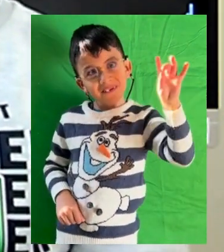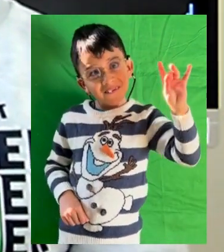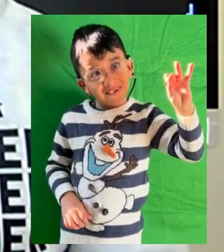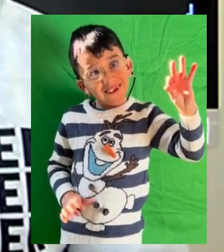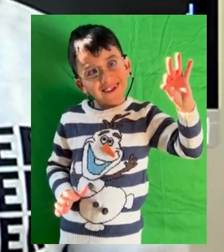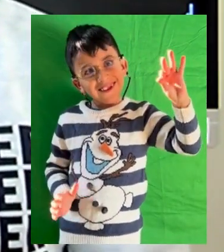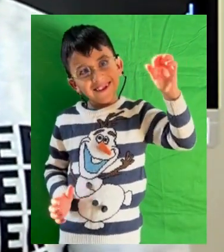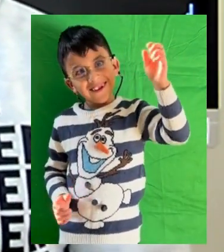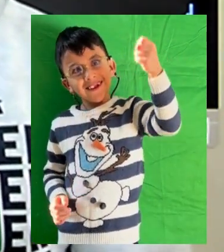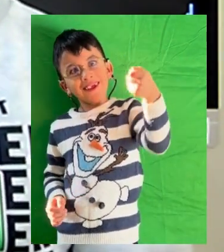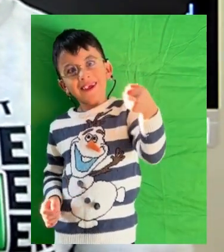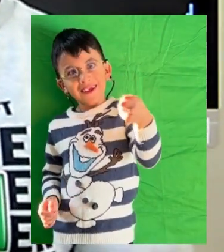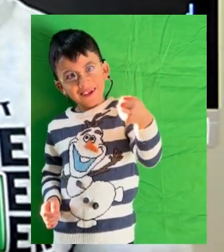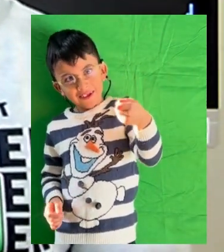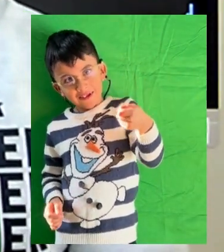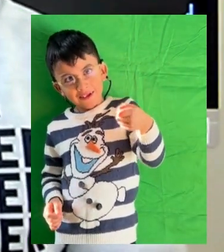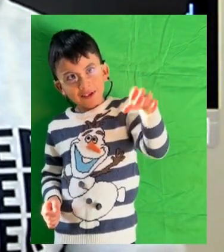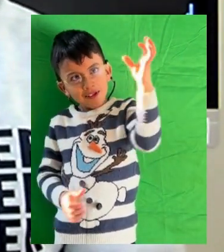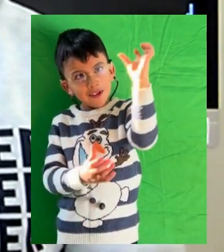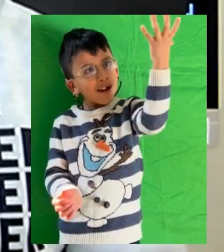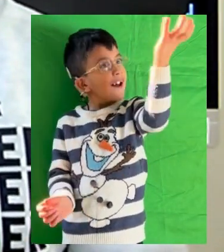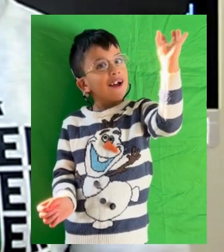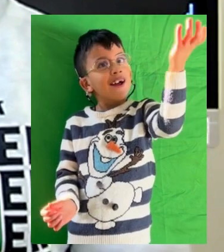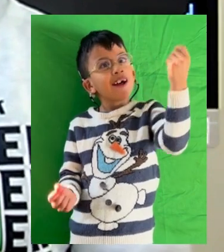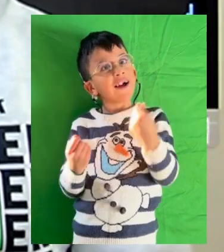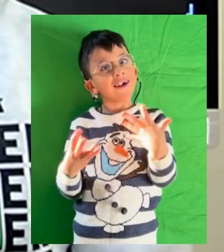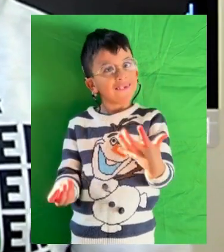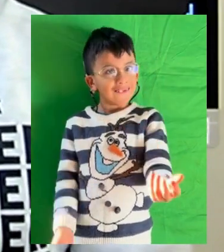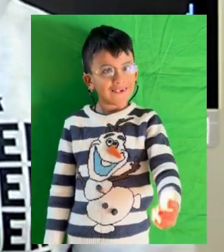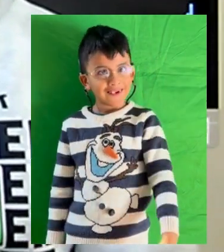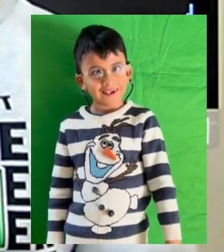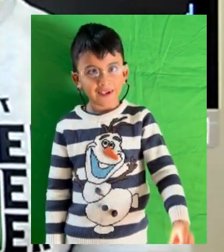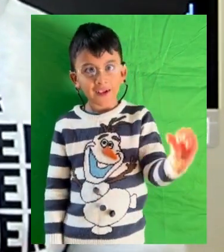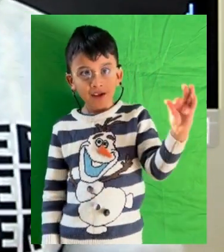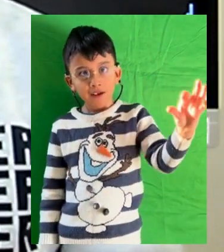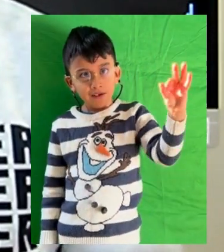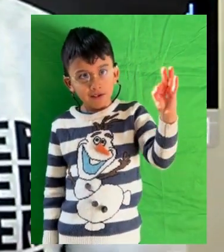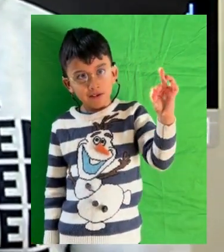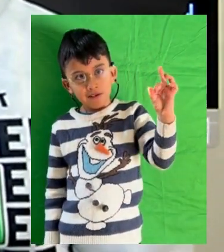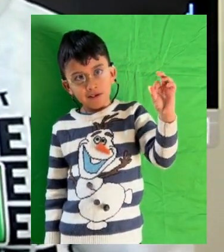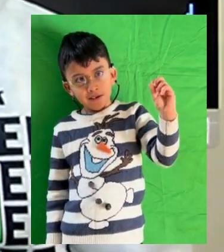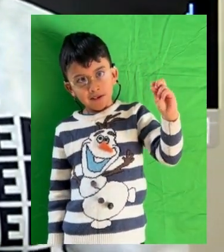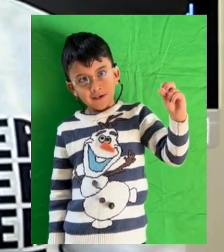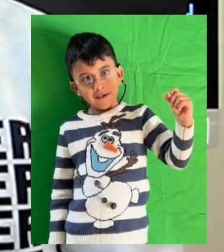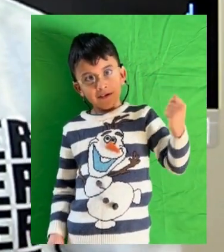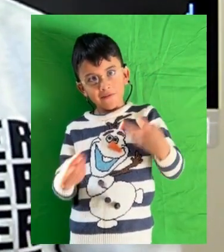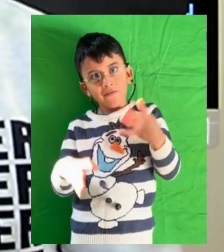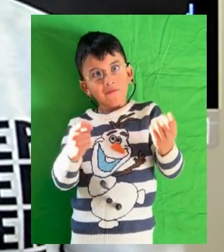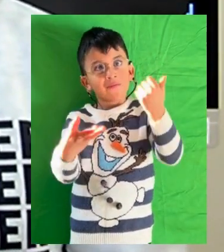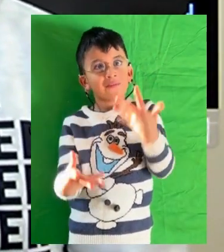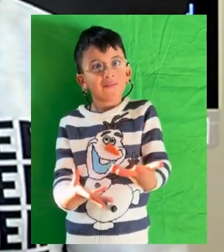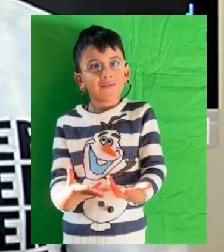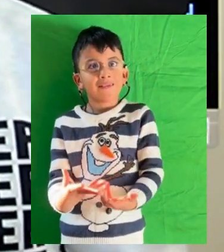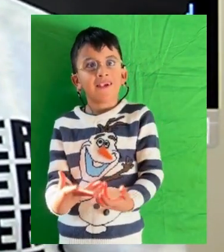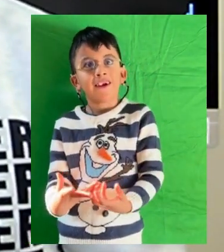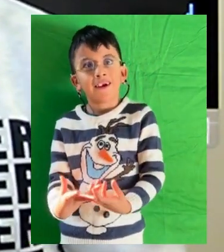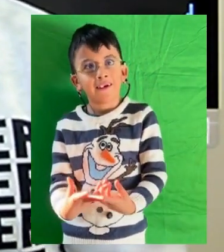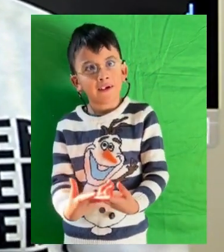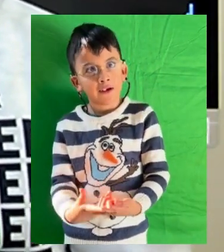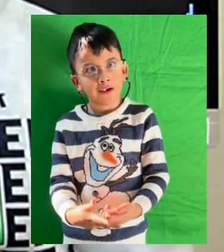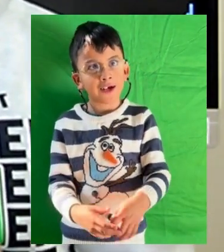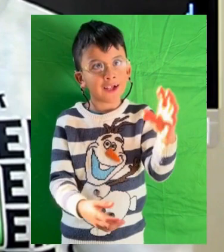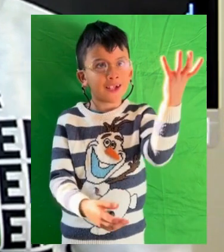Hasier gara, eta eguraldiarekin hasiko gara. Ea ba, zen